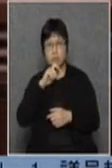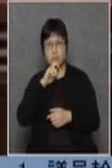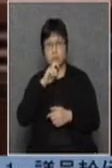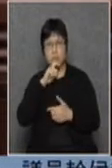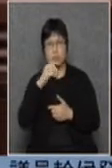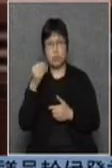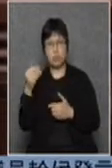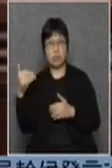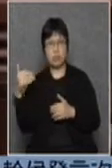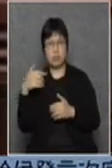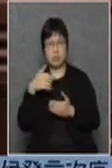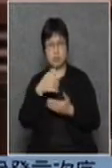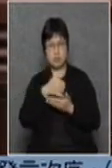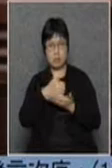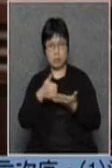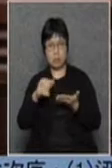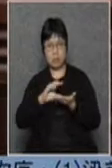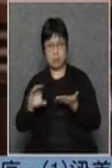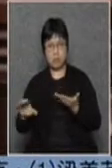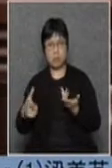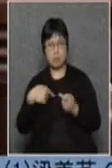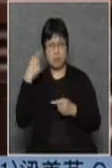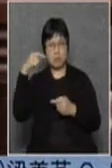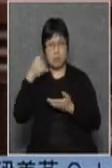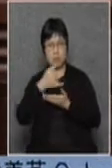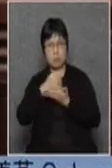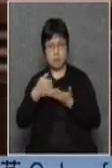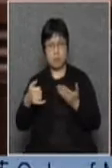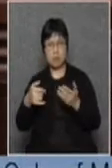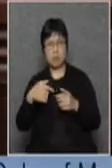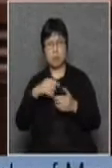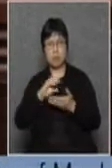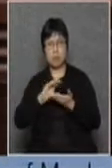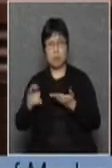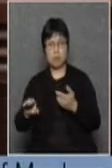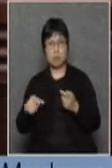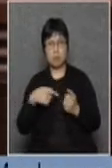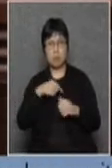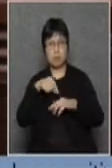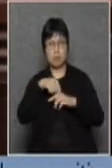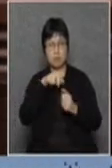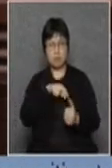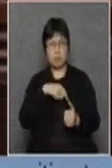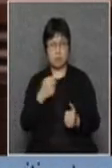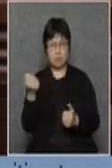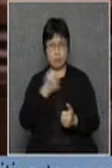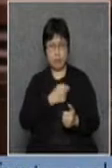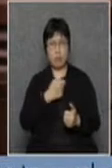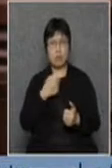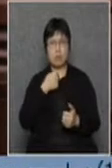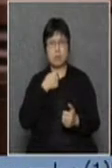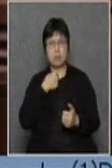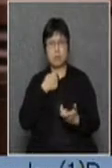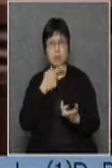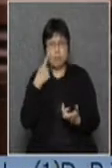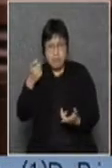錢要走，或者係美國話要退市，我哋嘅金融監管嘅制度就要即時要作出一個即係反